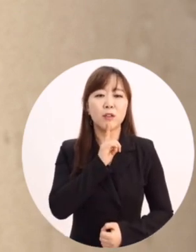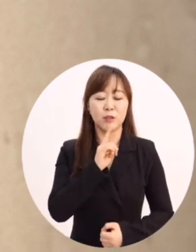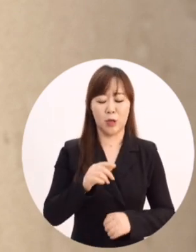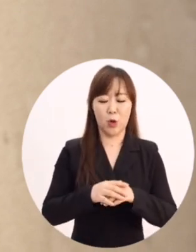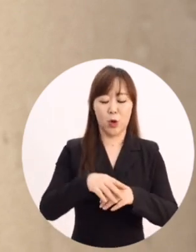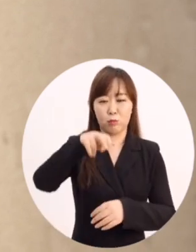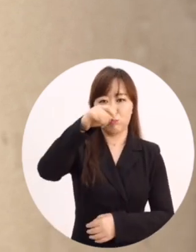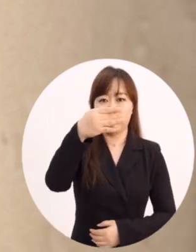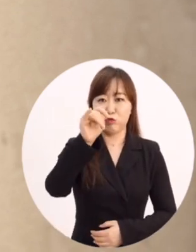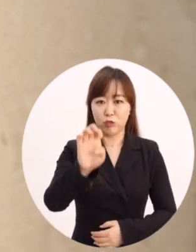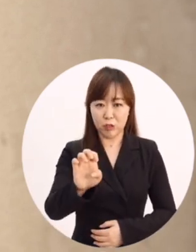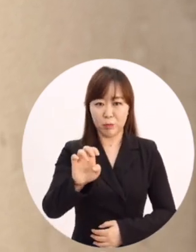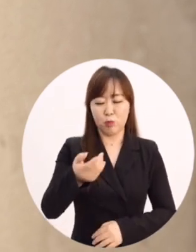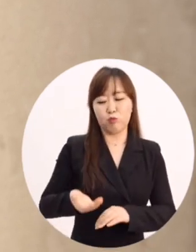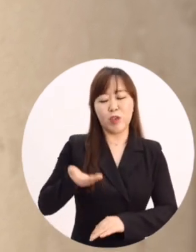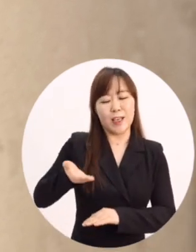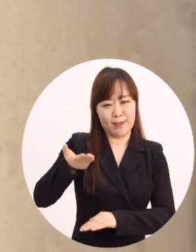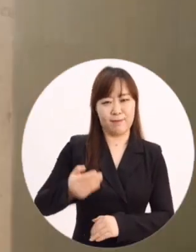높게 유지하세요.